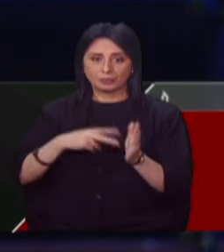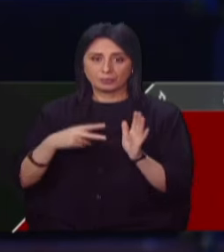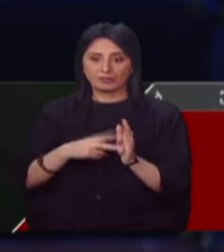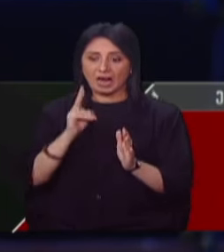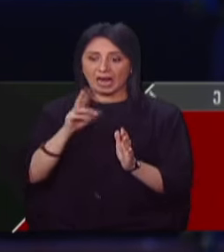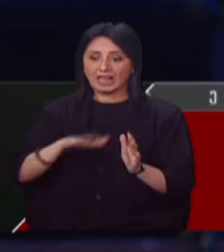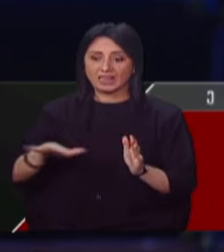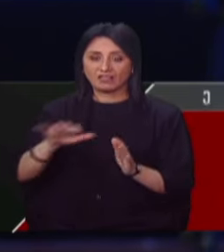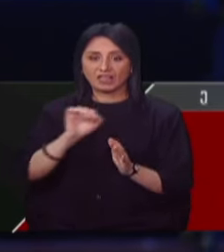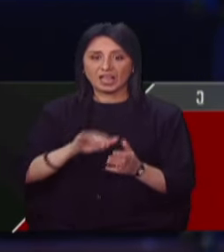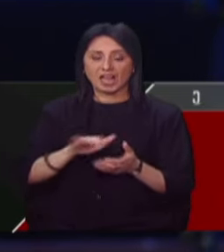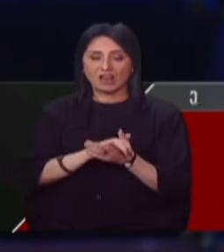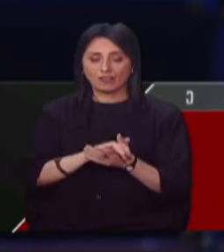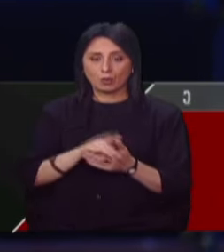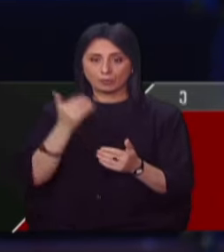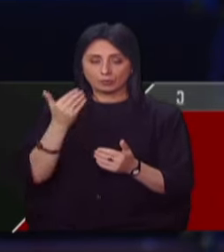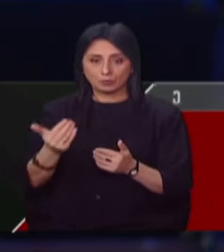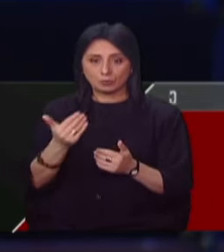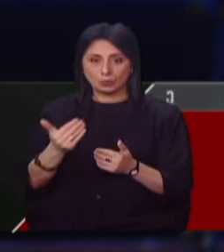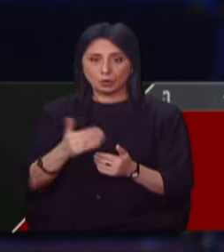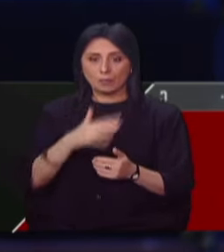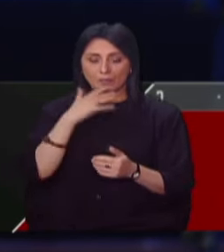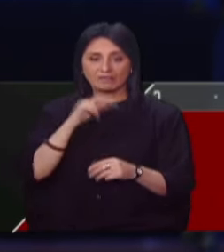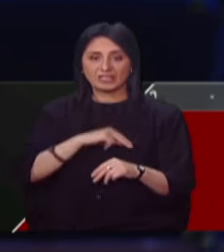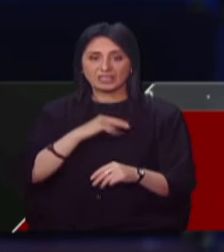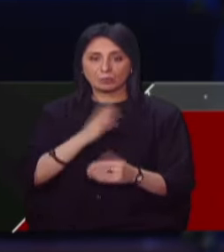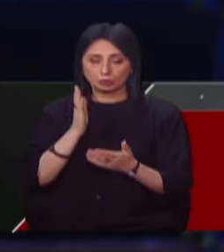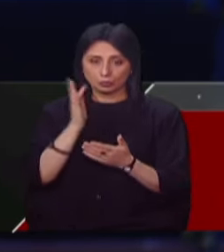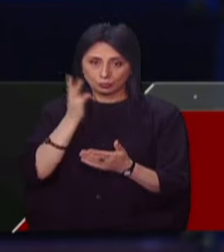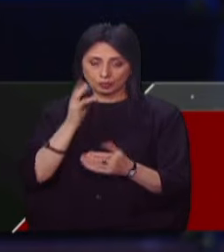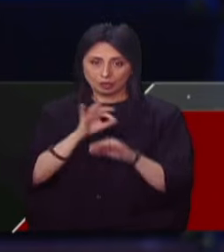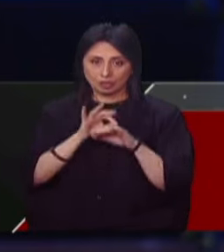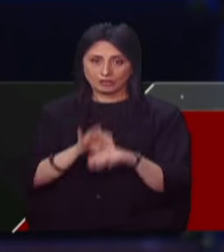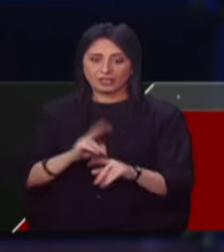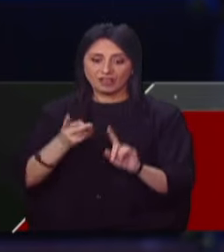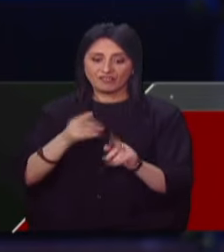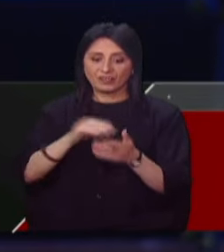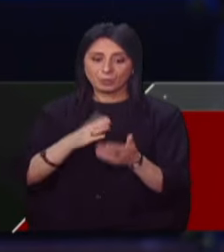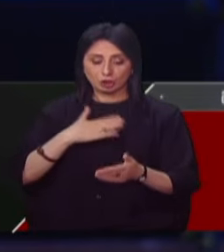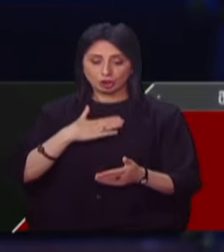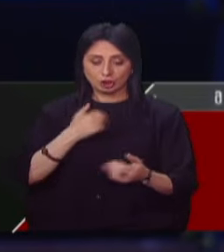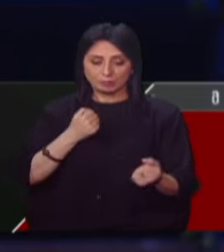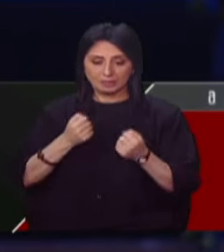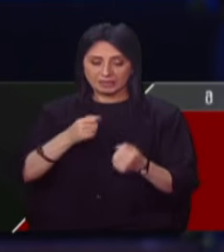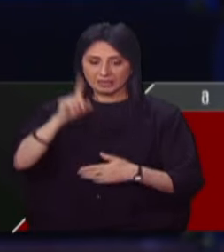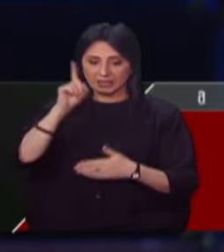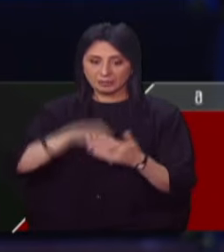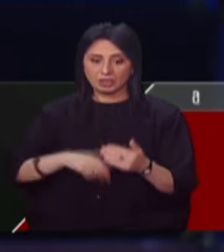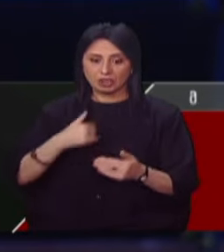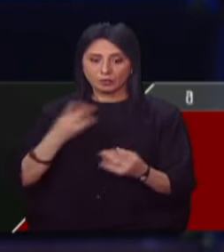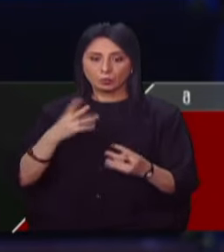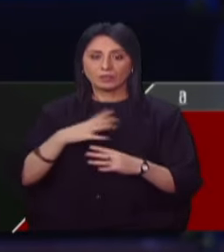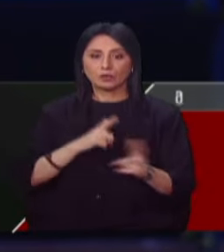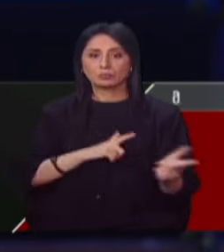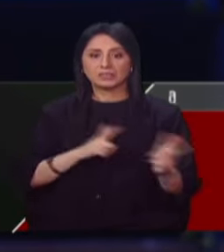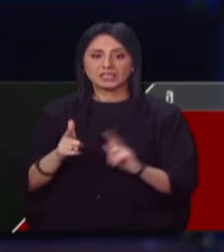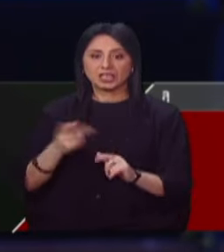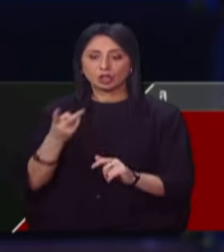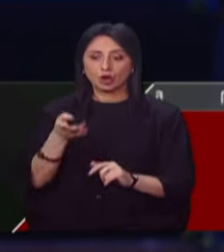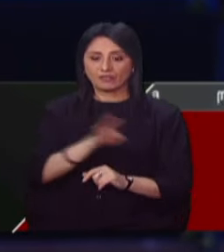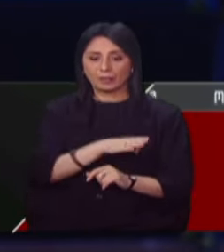კანდიდატ ქვეყნებს და ევროკავშირის ინსტიტუტებს ბევრი სამუშაო გვაქვს ჩასატარებელი. მე ვიმეორებ ჩემ მტკიცერწმენას, რომ ჩვენ უნდა ვიყოთ მზად